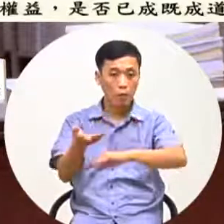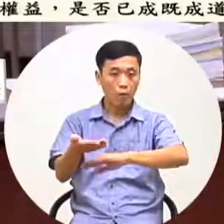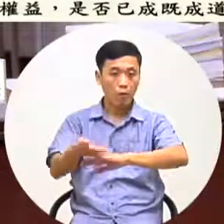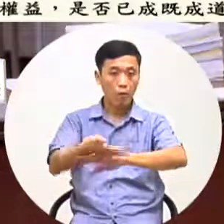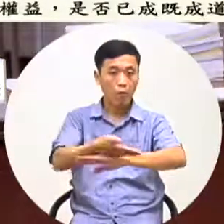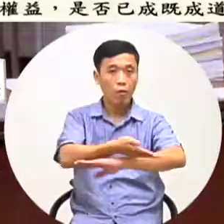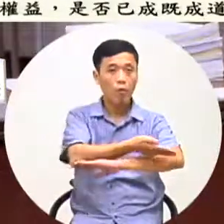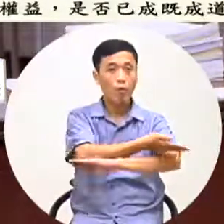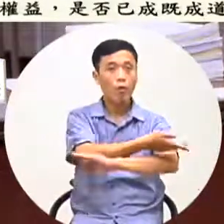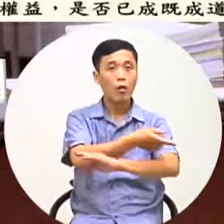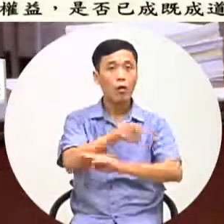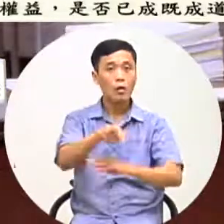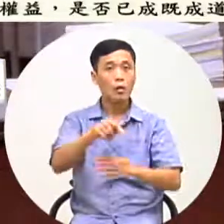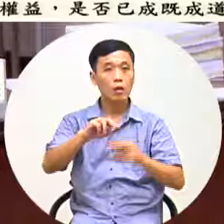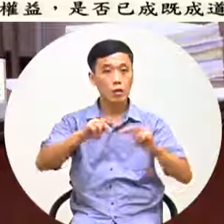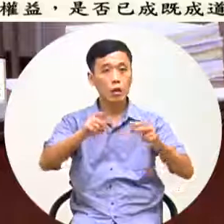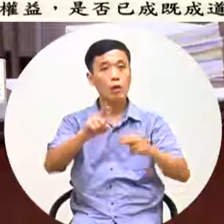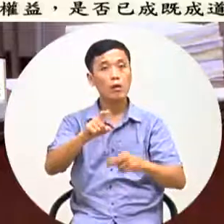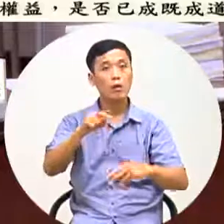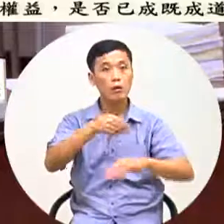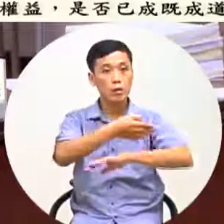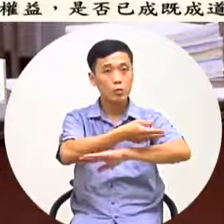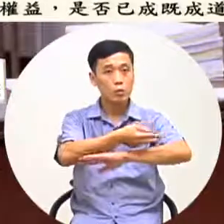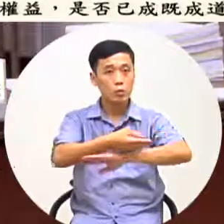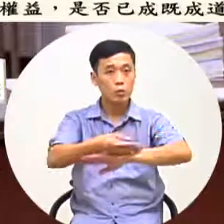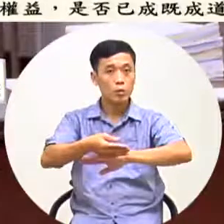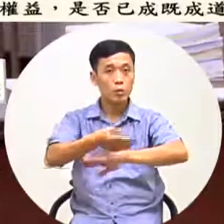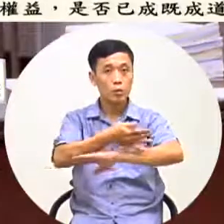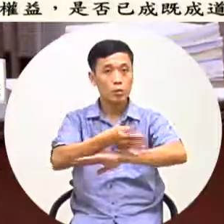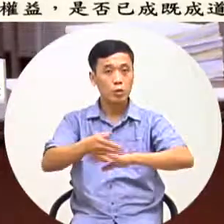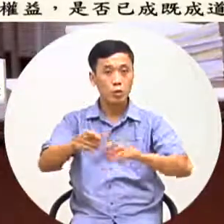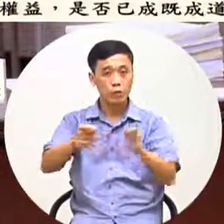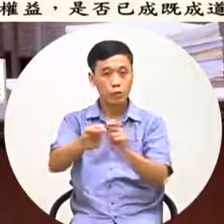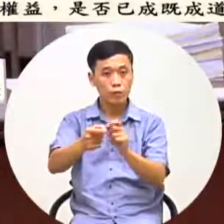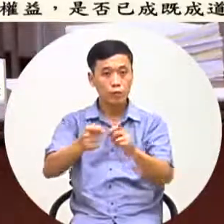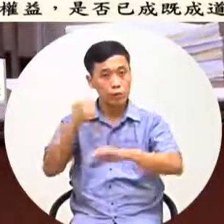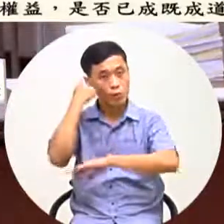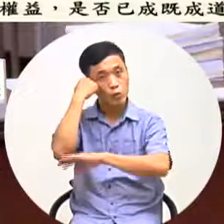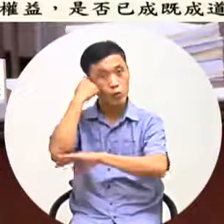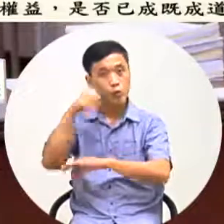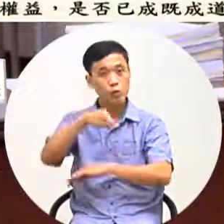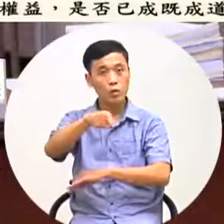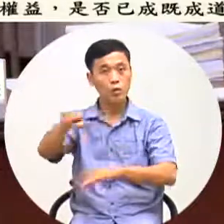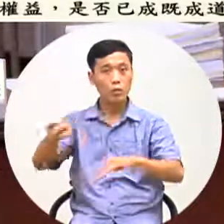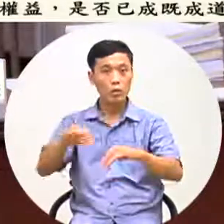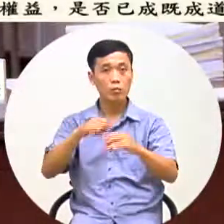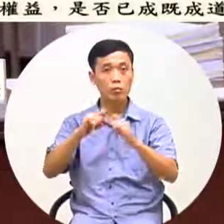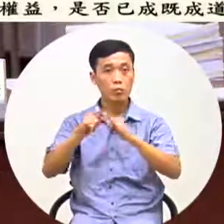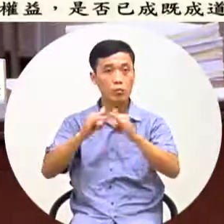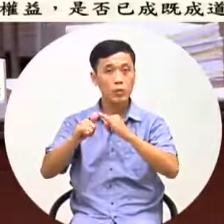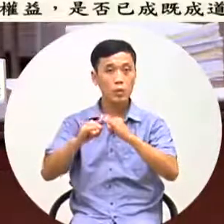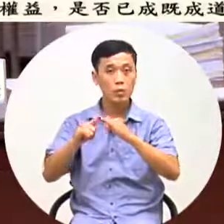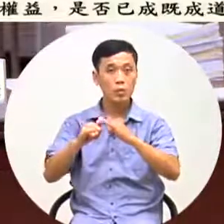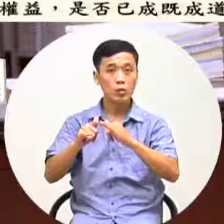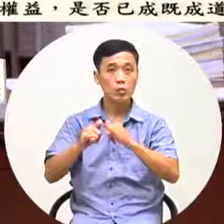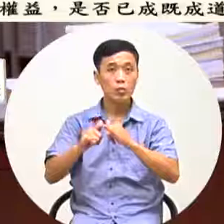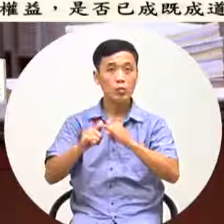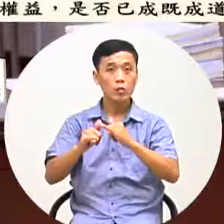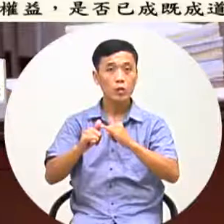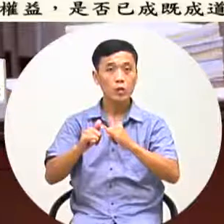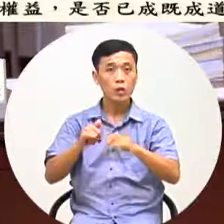水沟边啊。所住的人，而且咱高雄市的市民，嘛是登革热有过来案例伫